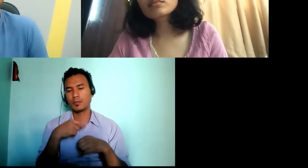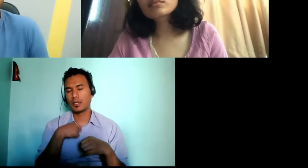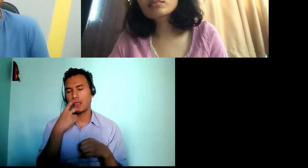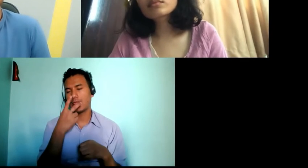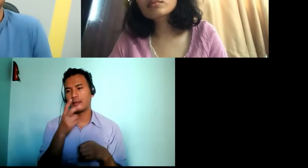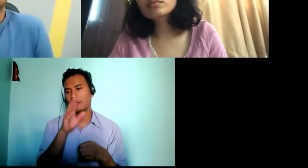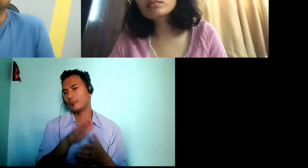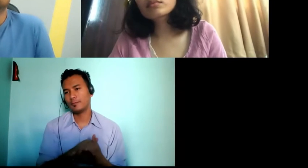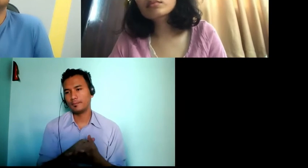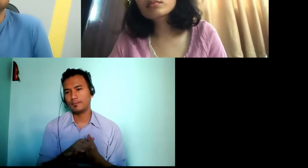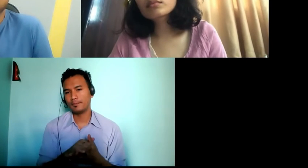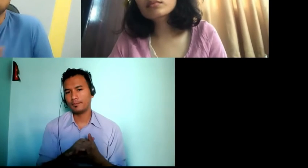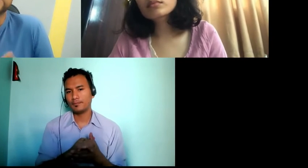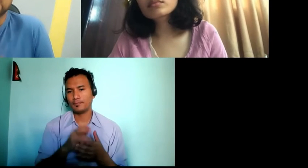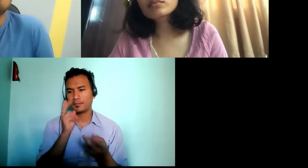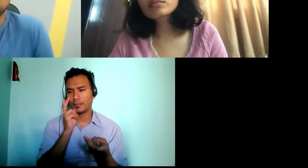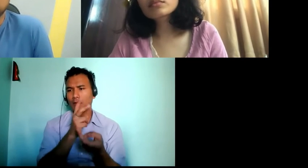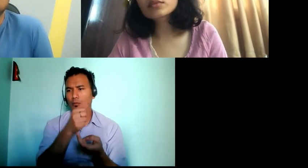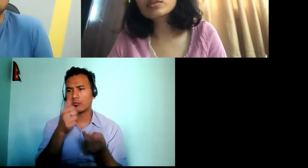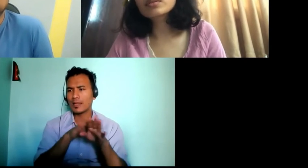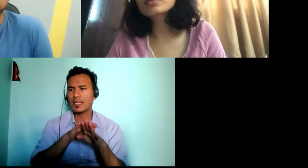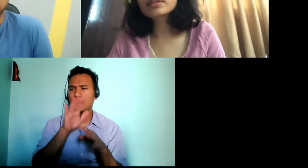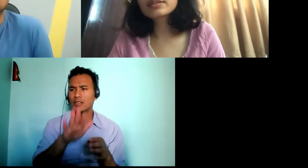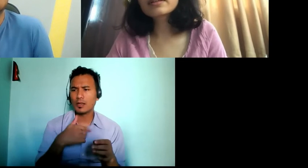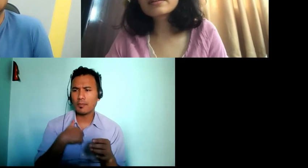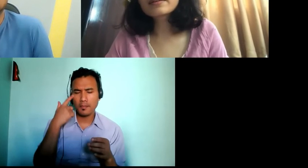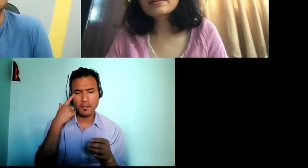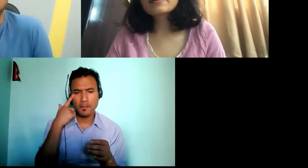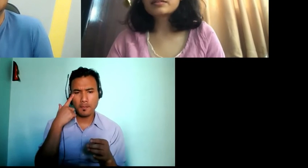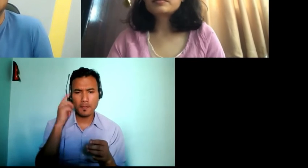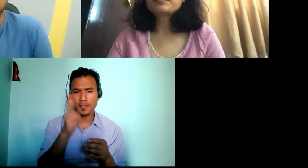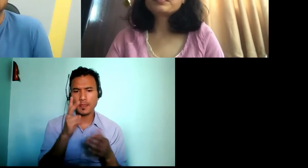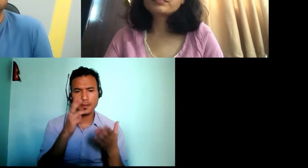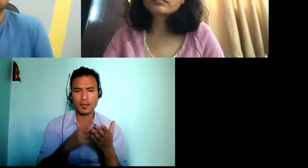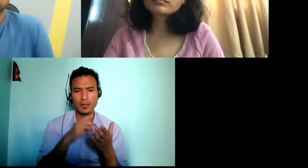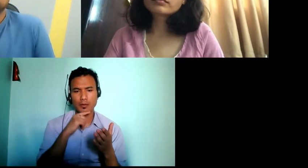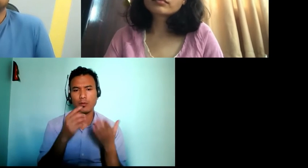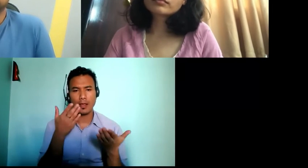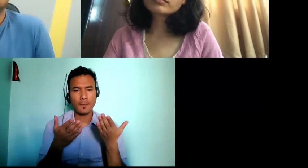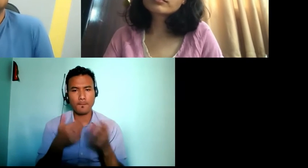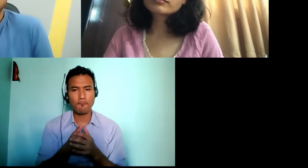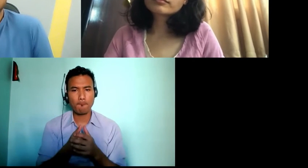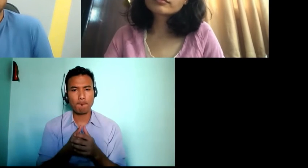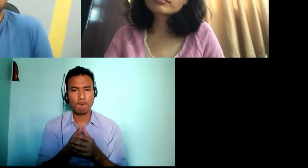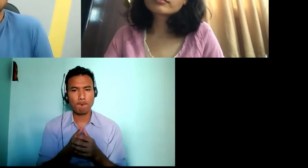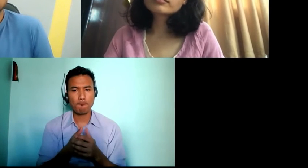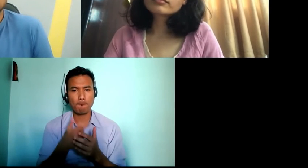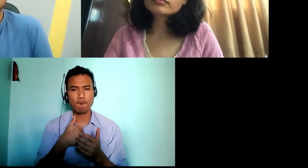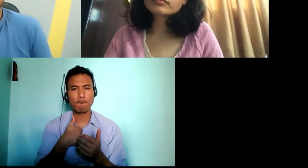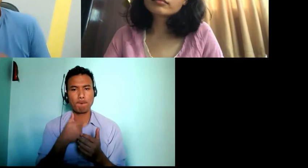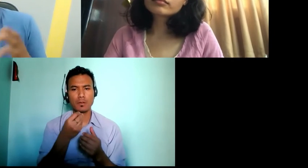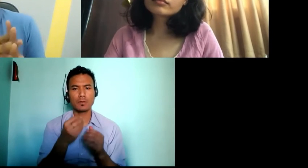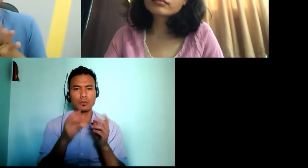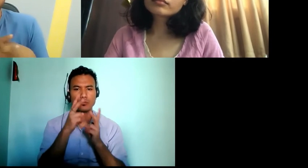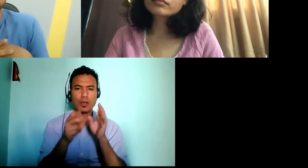व्यक्तिगत रूपमा होइन। त्यस्तै गरौँ, अरू पनि धेरै छन् मलाई जहाँसम्म लाग्छ, त्यति मात्र त नहोला होइन। अब हामी अलिकति अगाडि